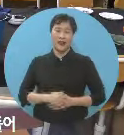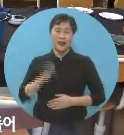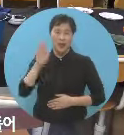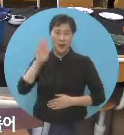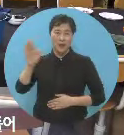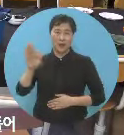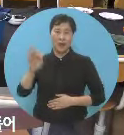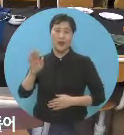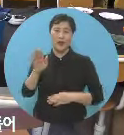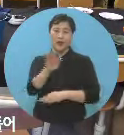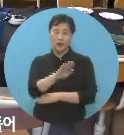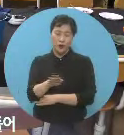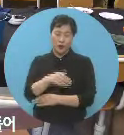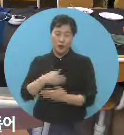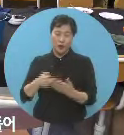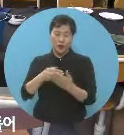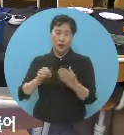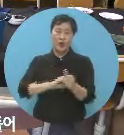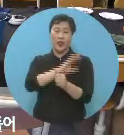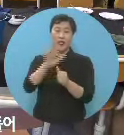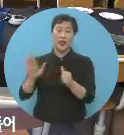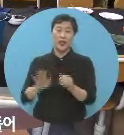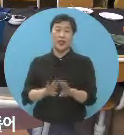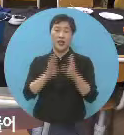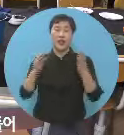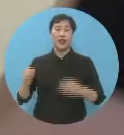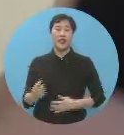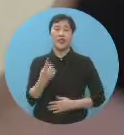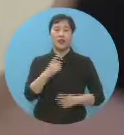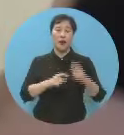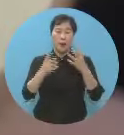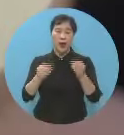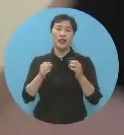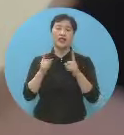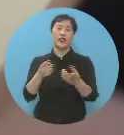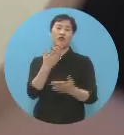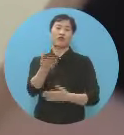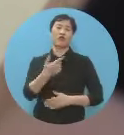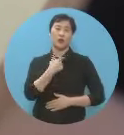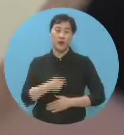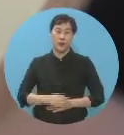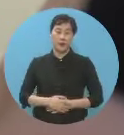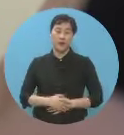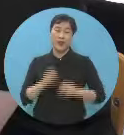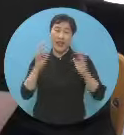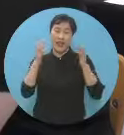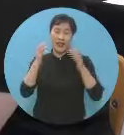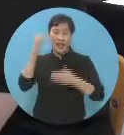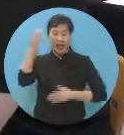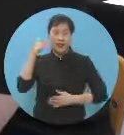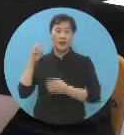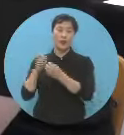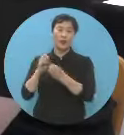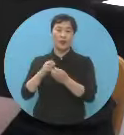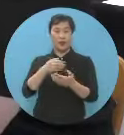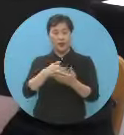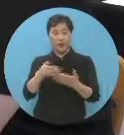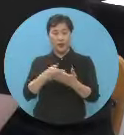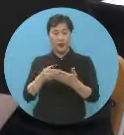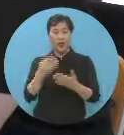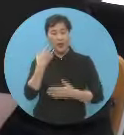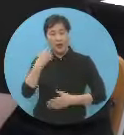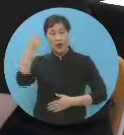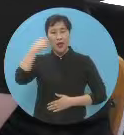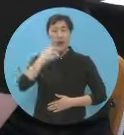비엔날레가 개최되어서 더 많은 기회가 있길 바랍니다. 자라나는 아이들이 한국 전통 수목의 매력을 느끼도록